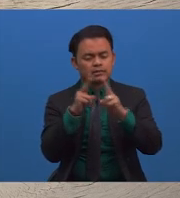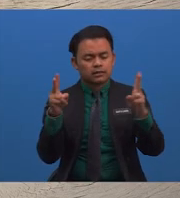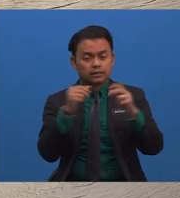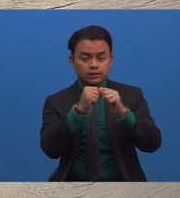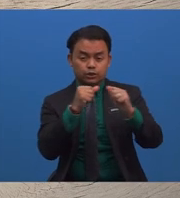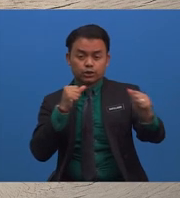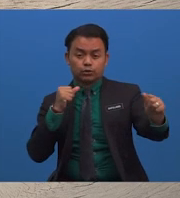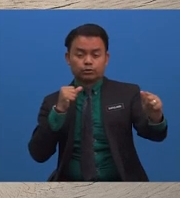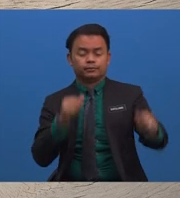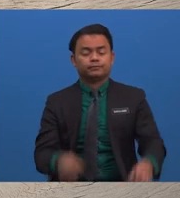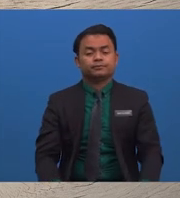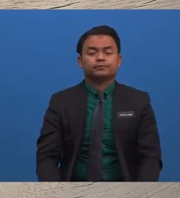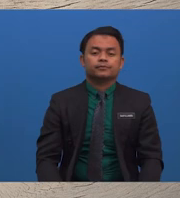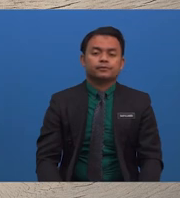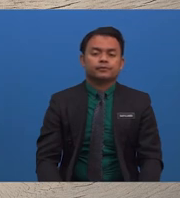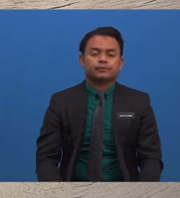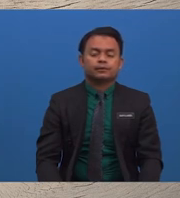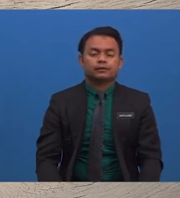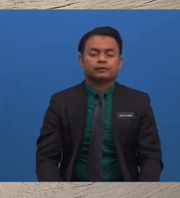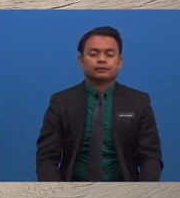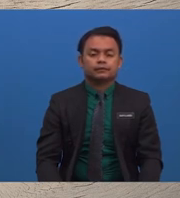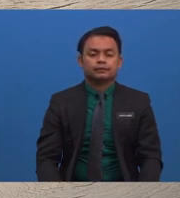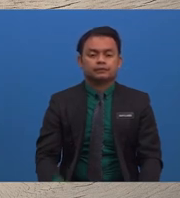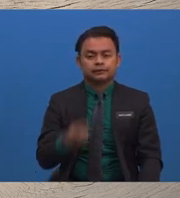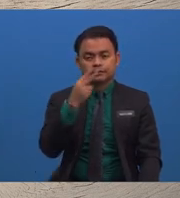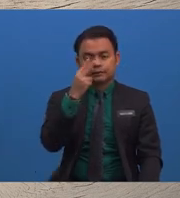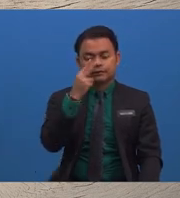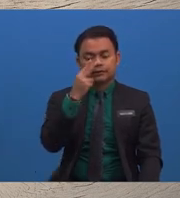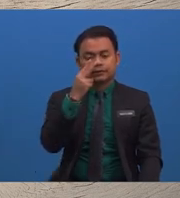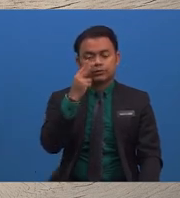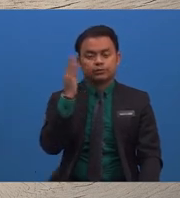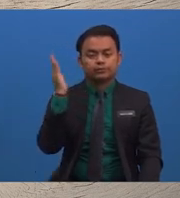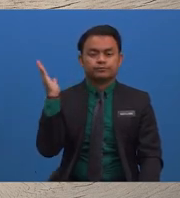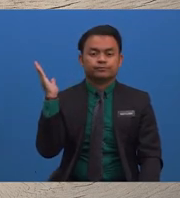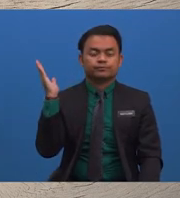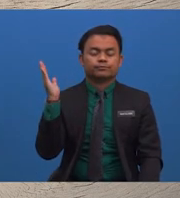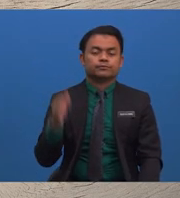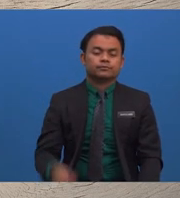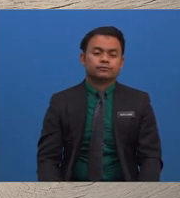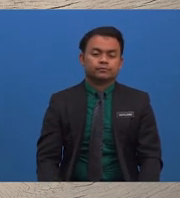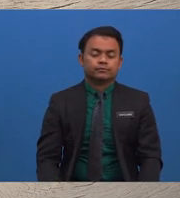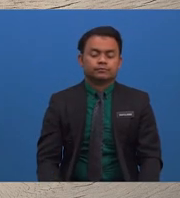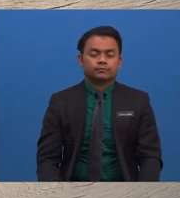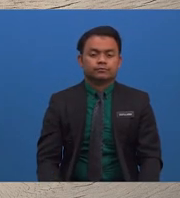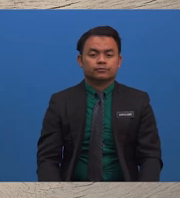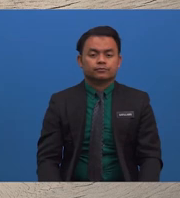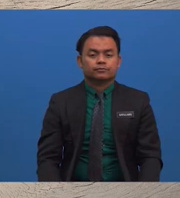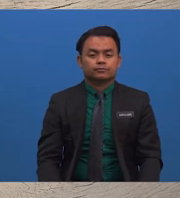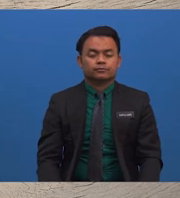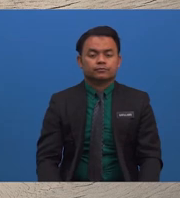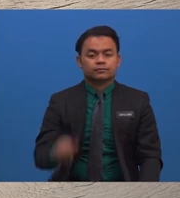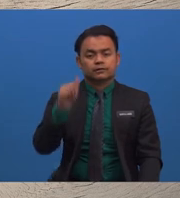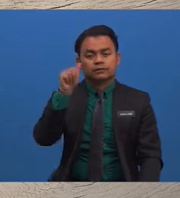pada paparan peta Semenanjung Malaysia. Ani berada di negeri Johor,